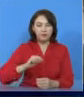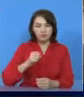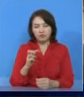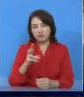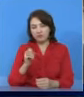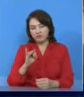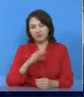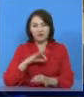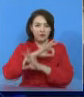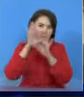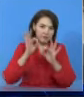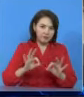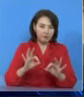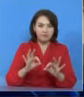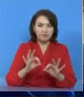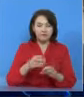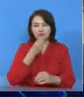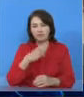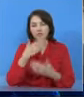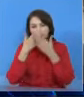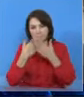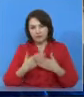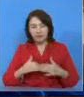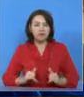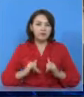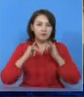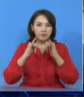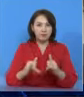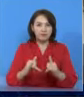Досымовтың өнерін жақсы көретін, құрметтейтін